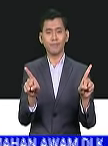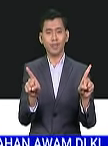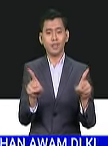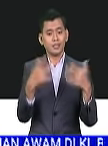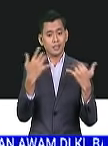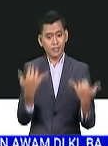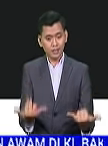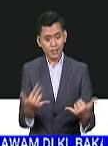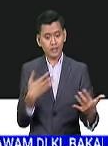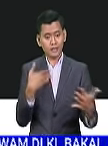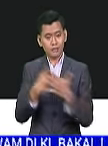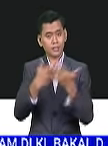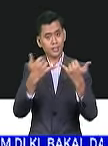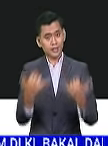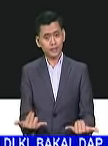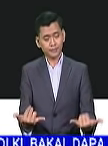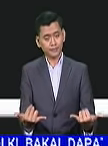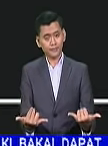setakat ini